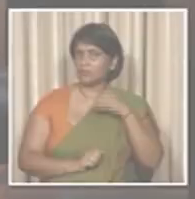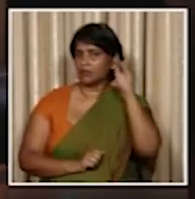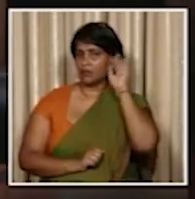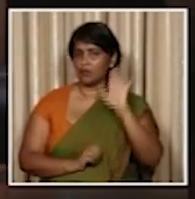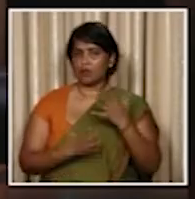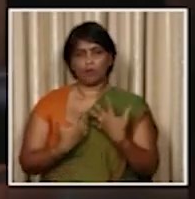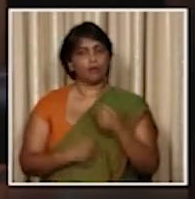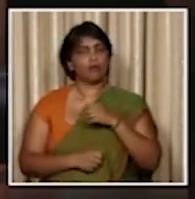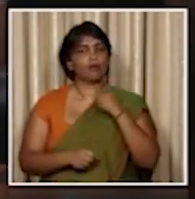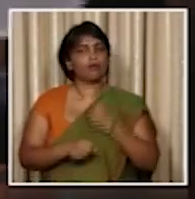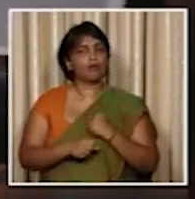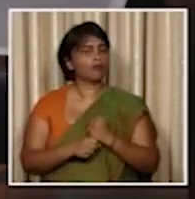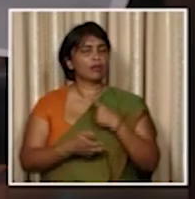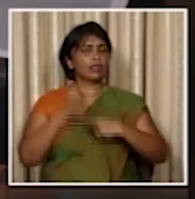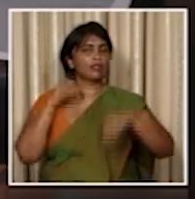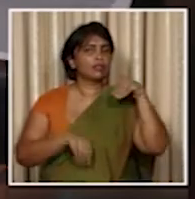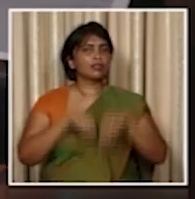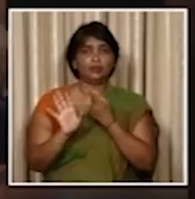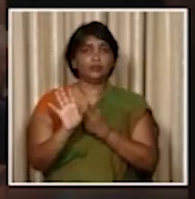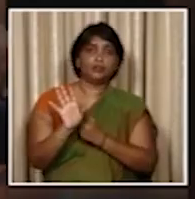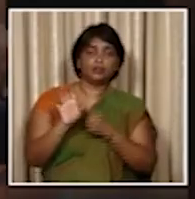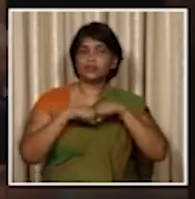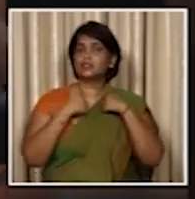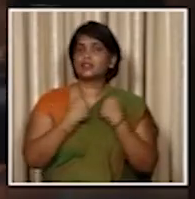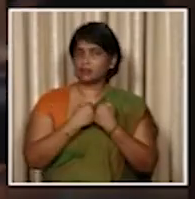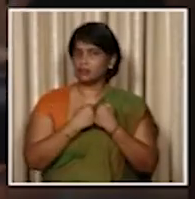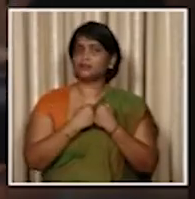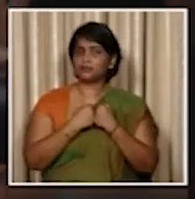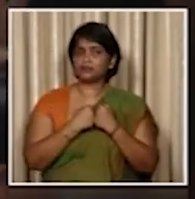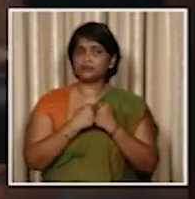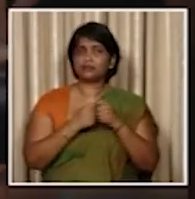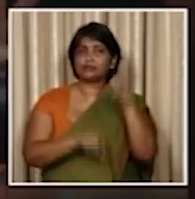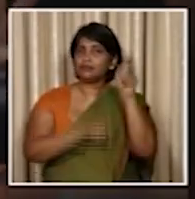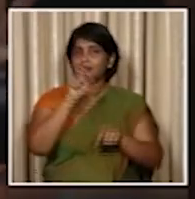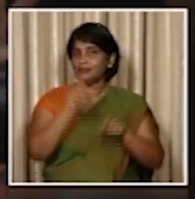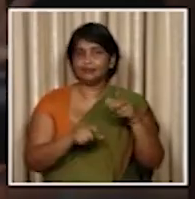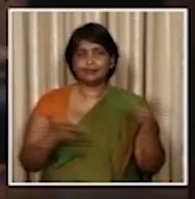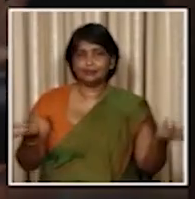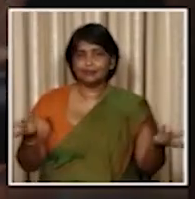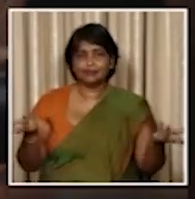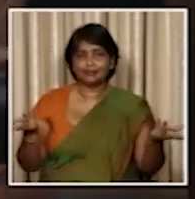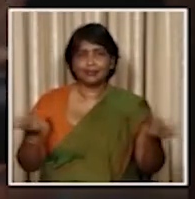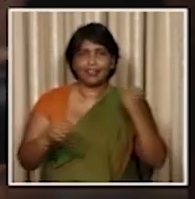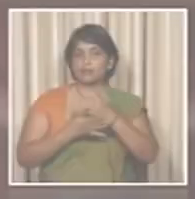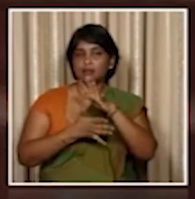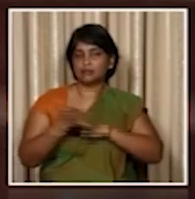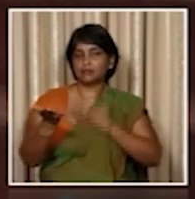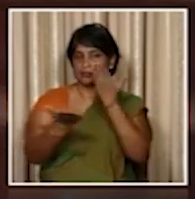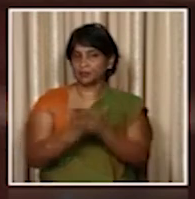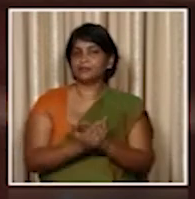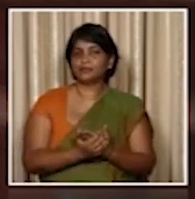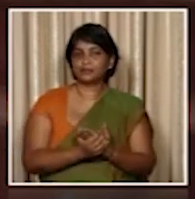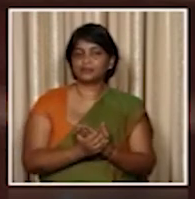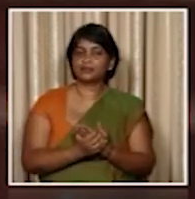ඕනේ ආණ්ඩුවේ මොන දේශපාලන පක්ෂද මේ ගේන්නේ කියලා. යොවුන් සේනාංකේ නිලධාරීන් වෙන්න බෑනේ. ඒගොල්ලෝ වැඩි රැලියකට එනවා නම් ආණ්ඩුව වියදම් කරන්න විදියක් නැහැනේ.